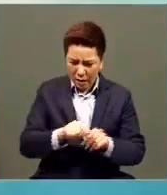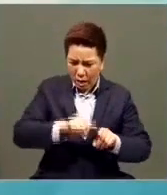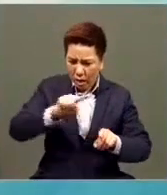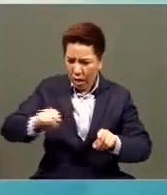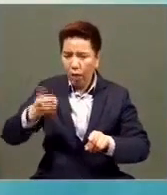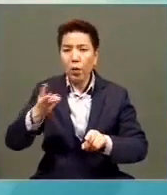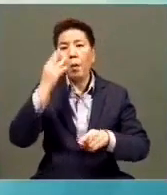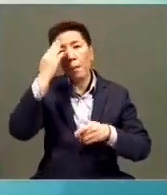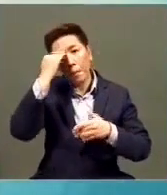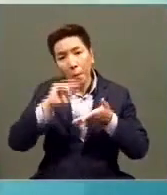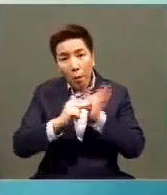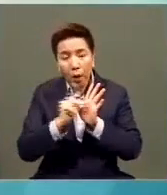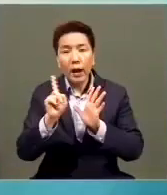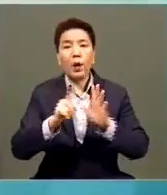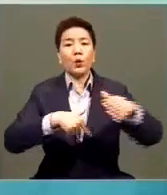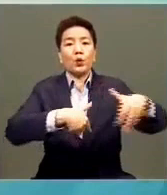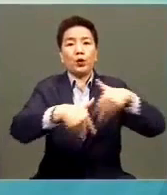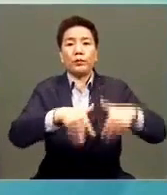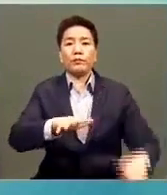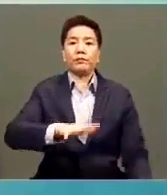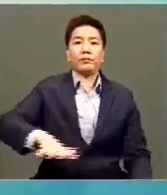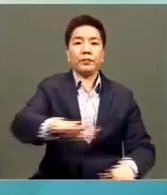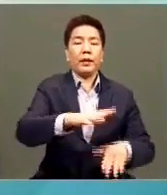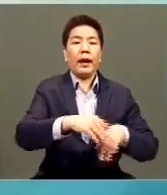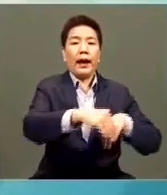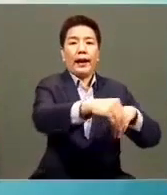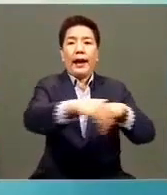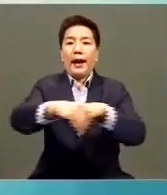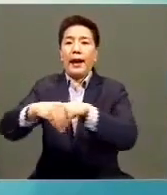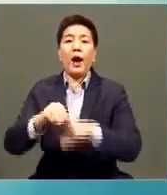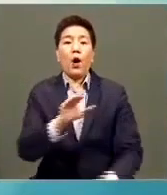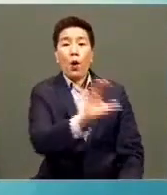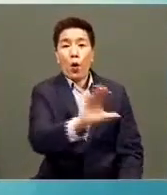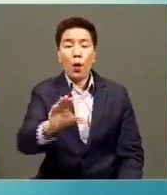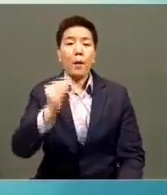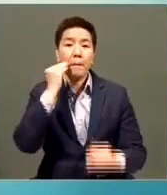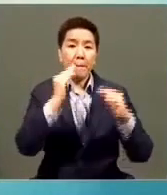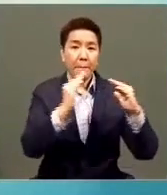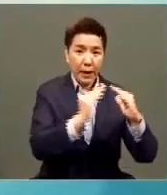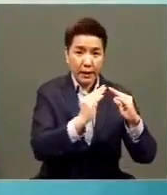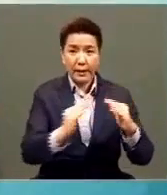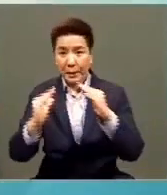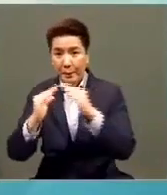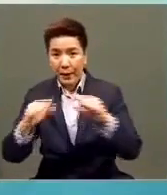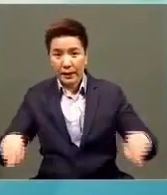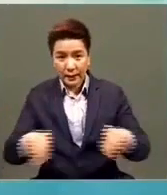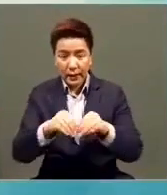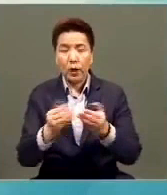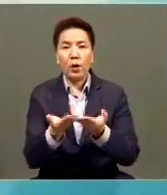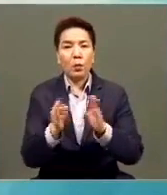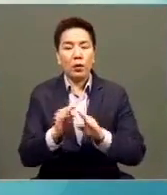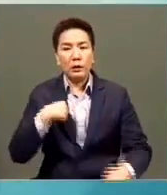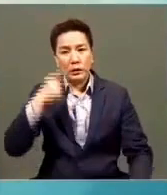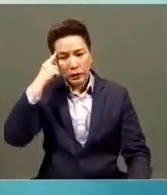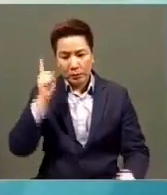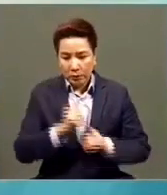ความว่าคนในชุมชนผู้ที่อยู่ใกล้ๆท่านอาจจะเป็นเพื่อนบ้านหรือว่าคนในครอบครัวของท่านเองคนเหล่านี้หนึ่ง